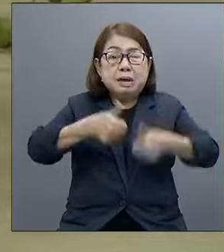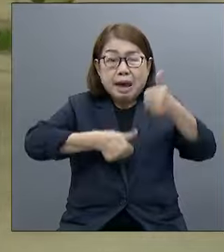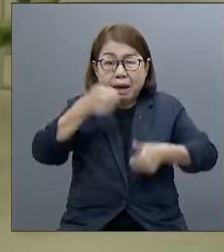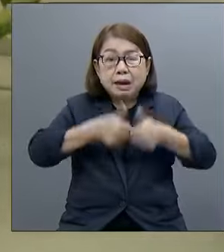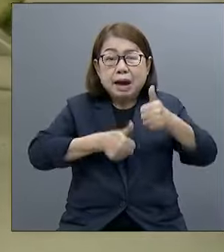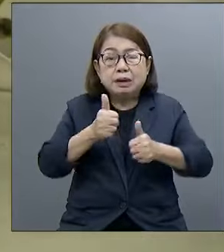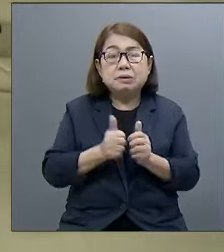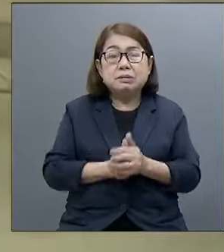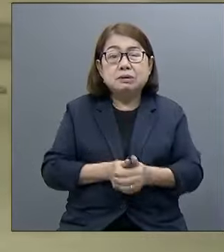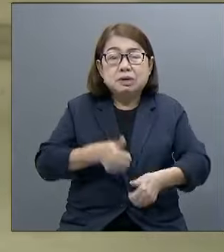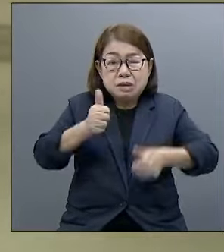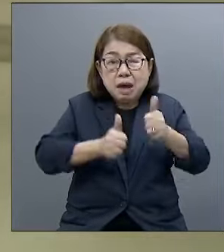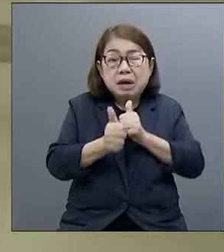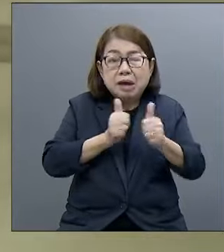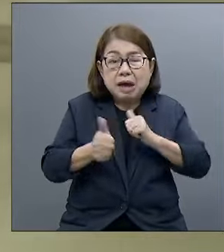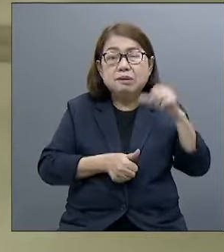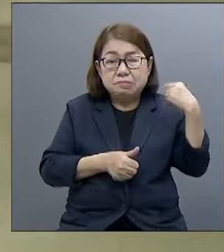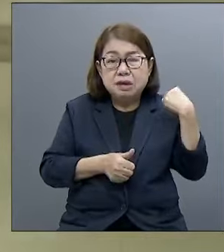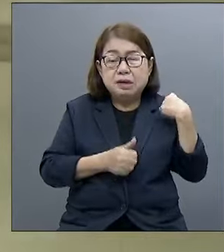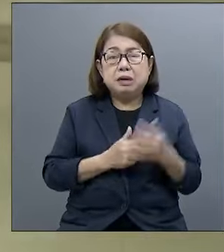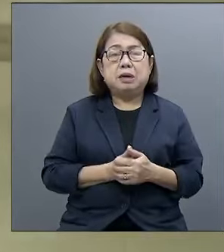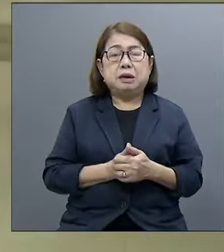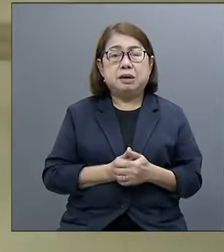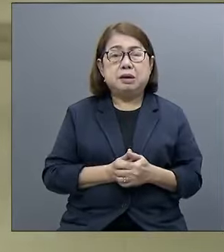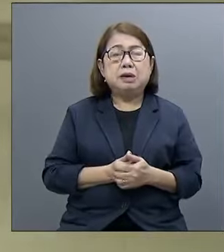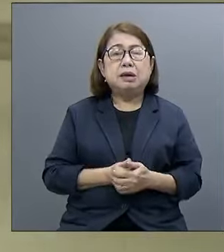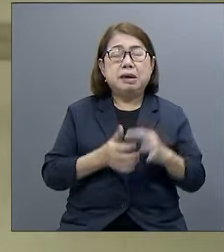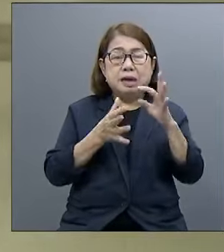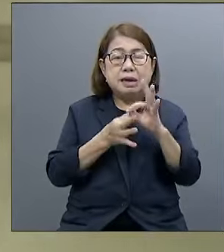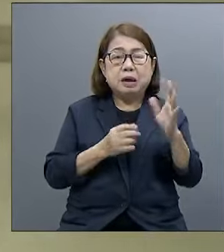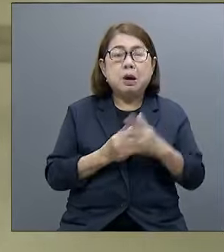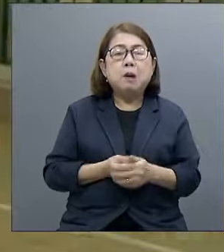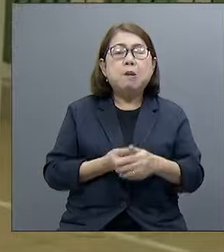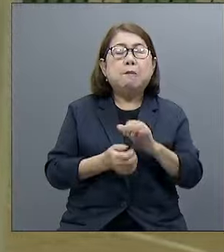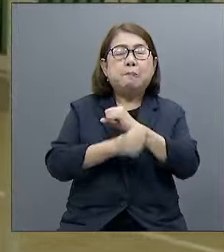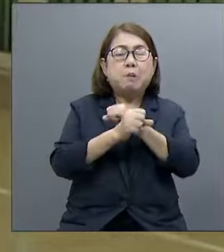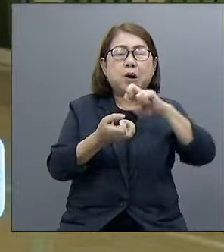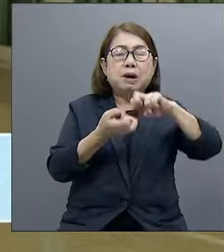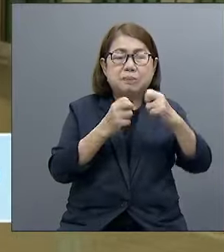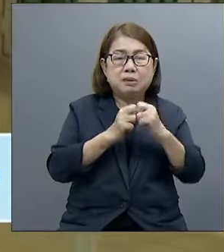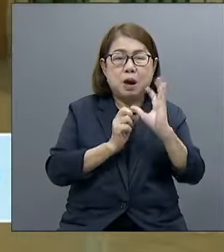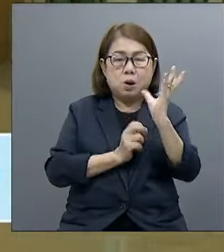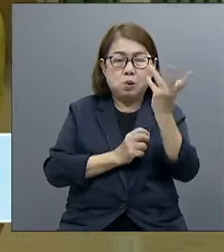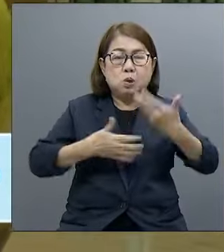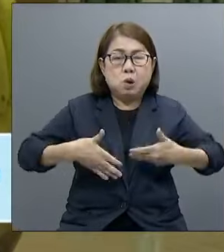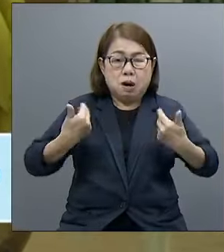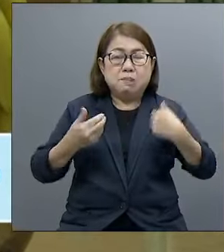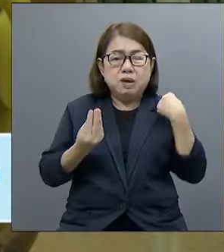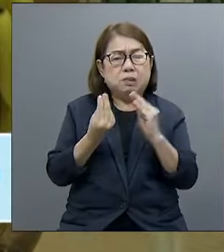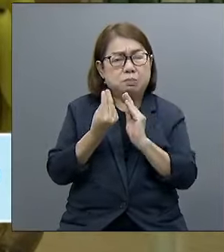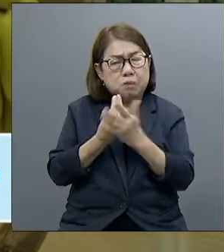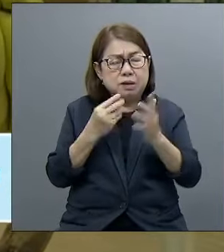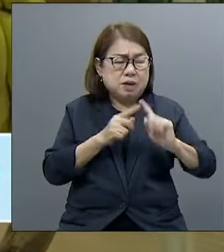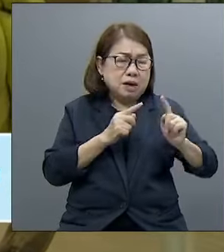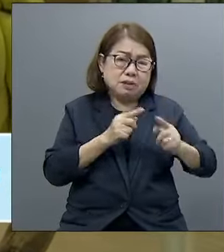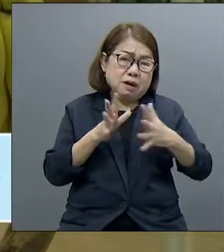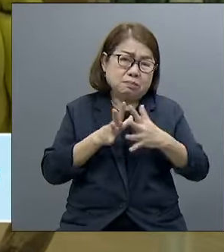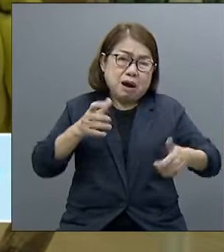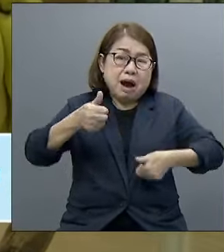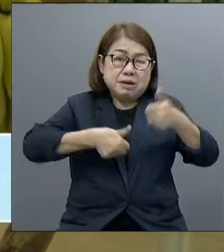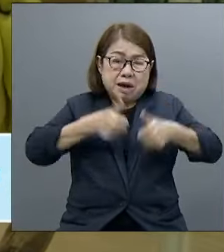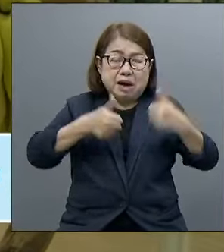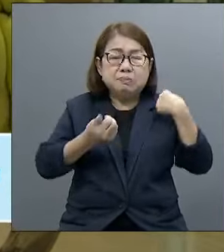รแฟร์2567ค่ะนวัตกรรมนนทรีย์แก้วิถีโลกรวนซึ่งนอกจากกล้วยแล้วยังมีผลไม้ชนิดอื่นๆมาประกวดด้วย